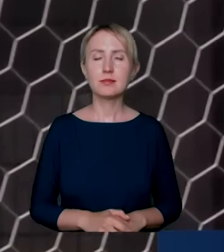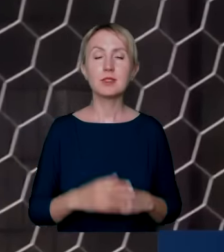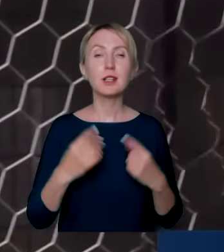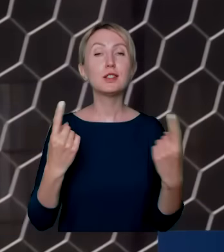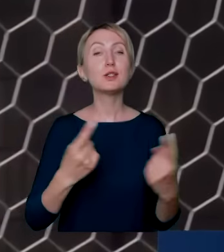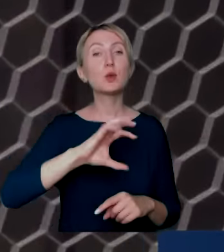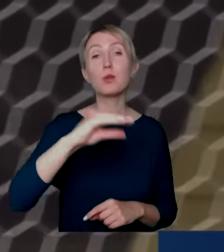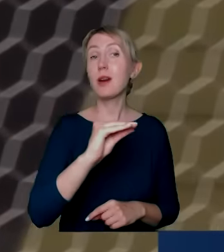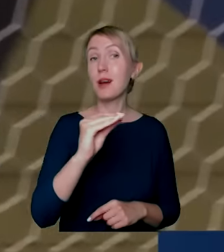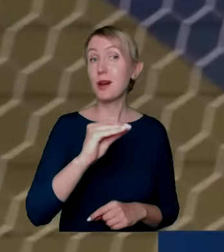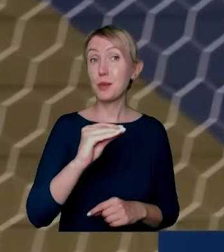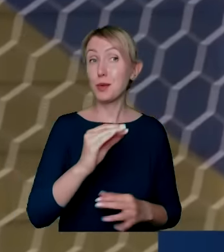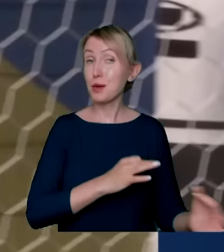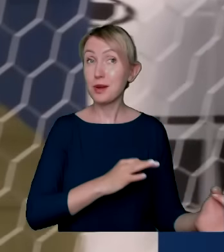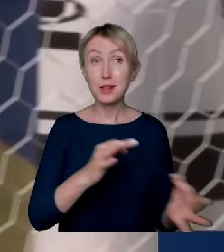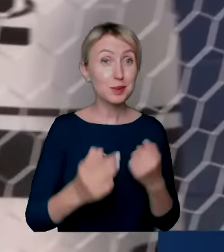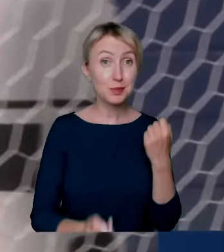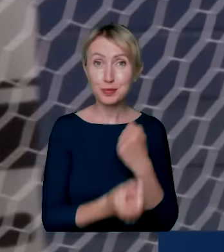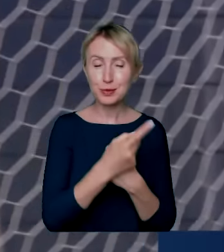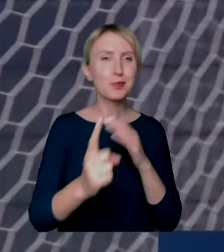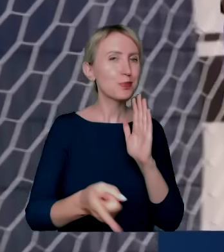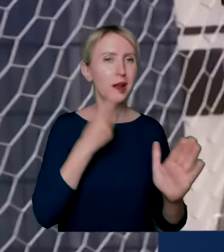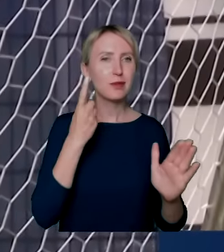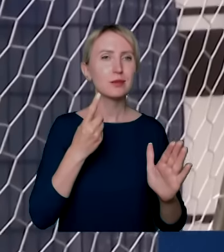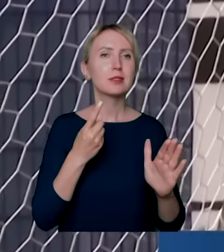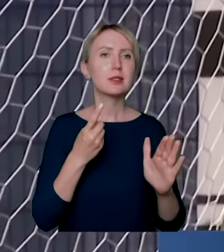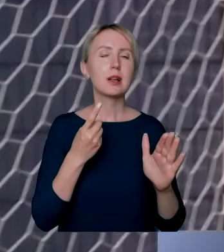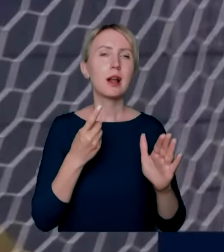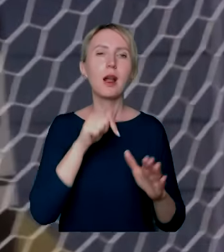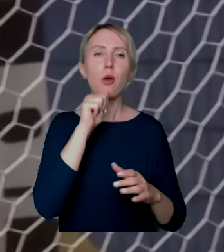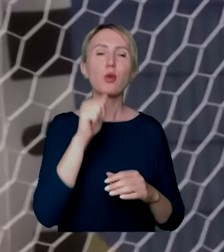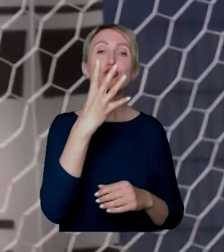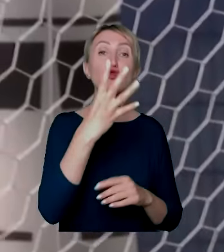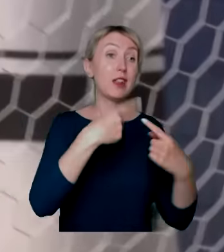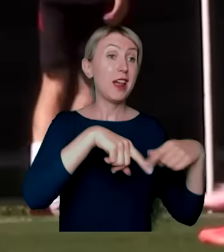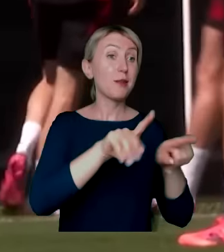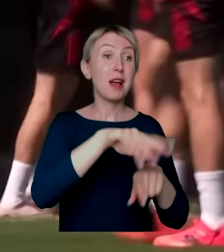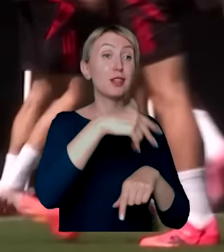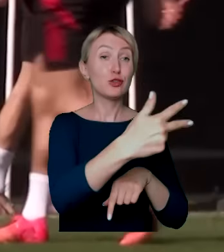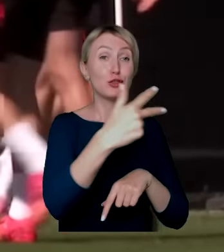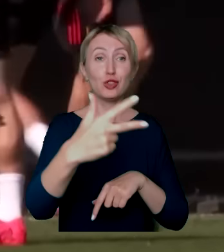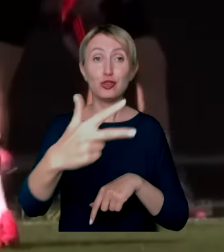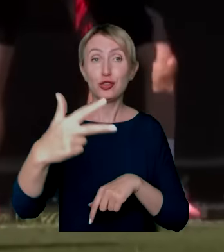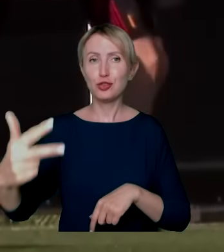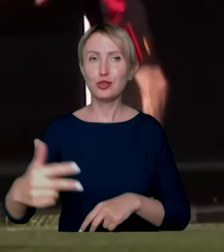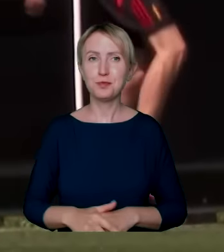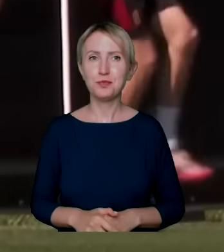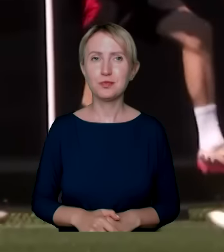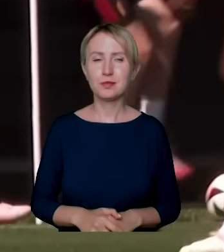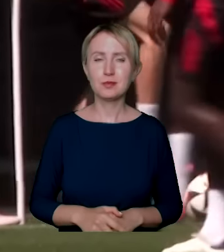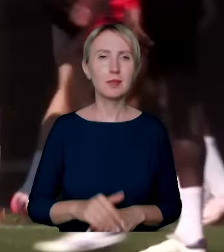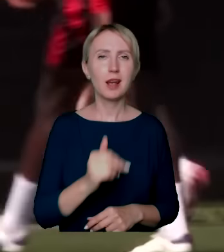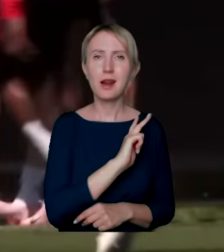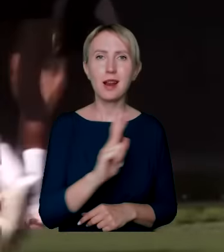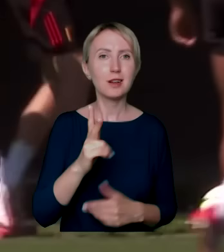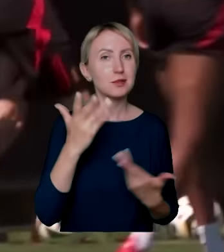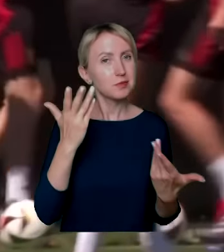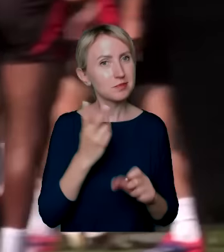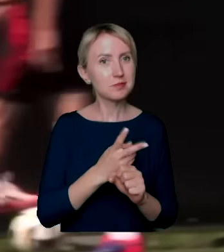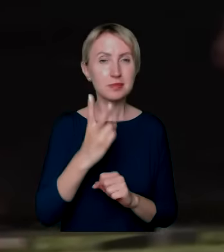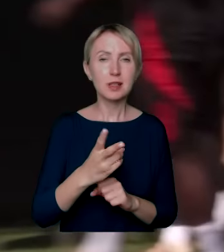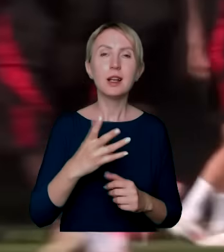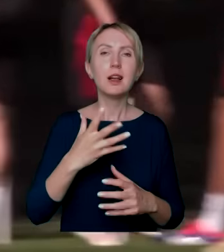jest wręcz historyczna. Po raz pierwszy w dziejach Mistrzostw Europy 4 zespoły mają po 3 oczka po 2 seriach gier, tak więc wszyscy są w grze. Do zwycięstwa z